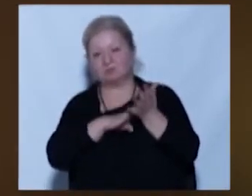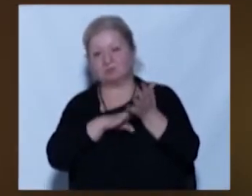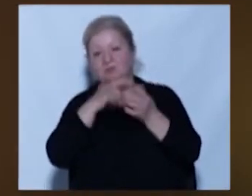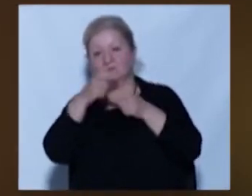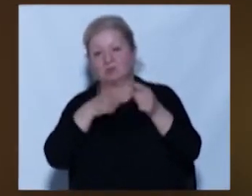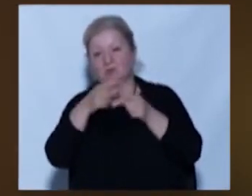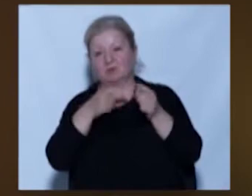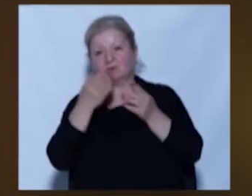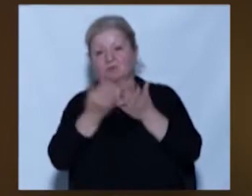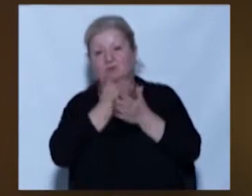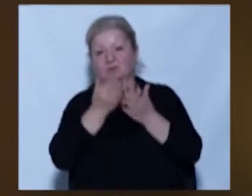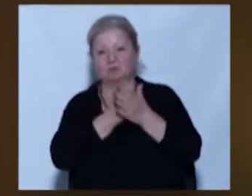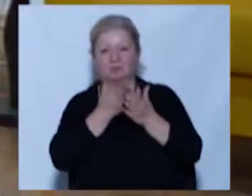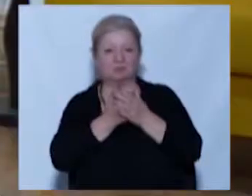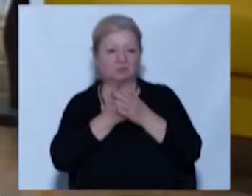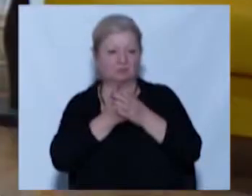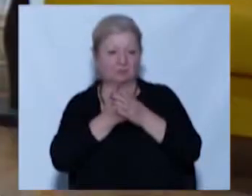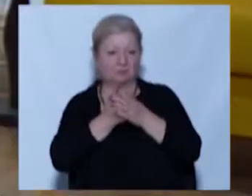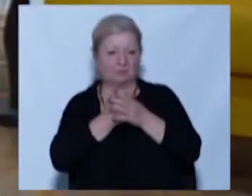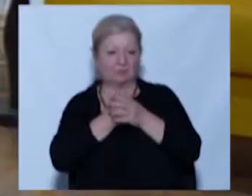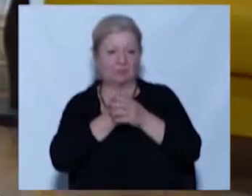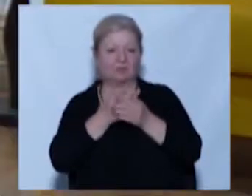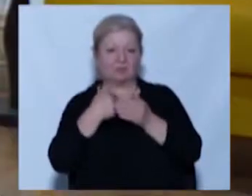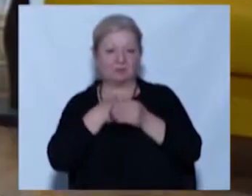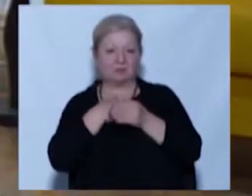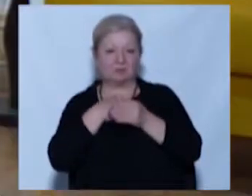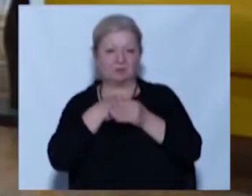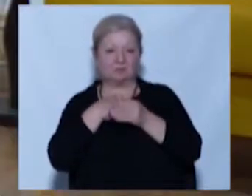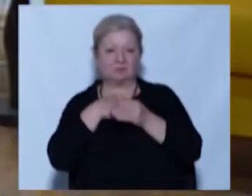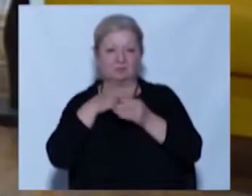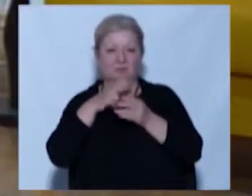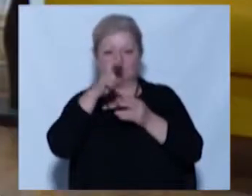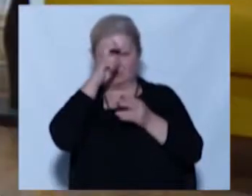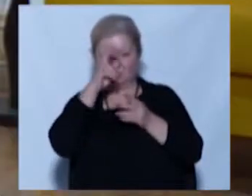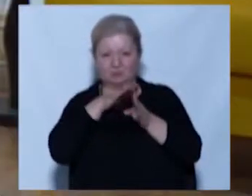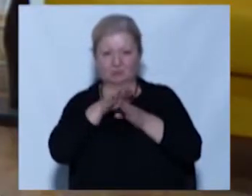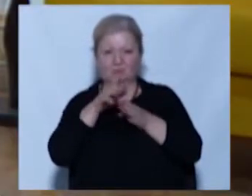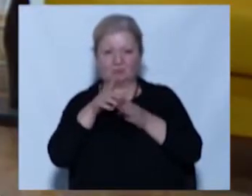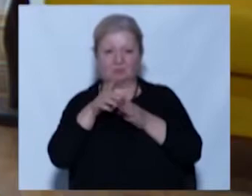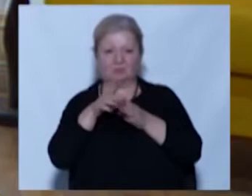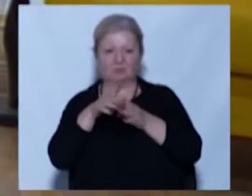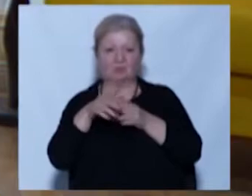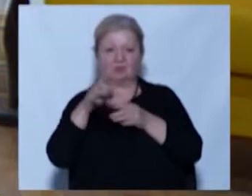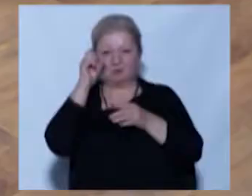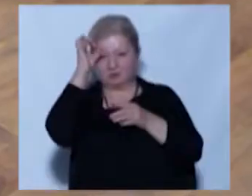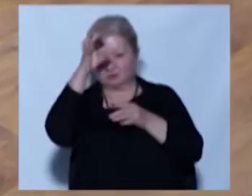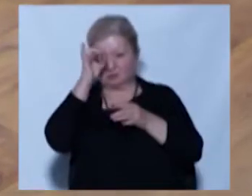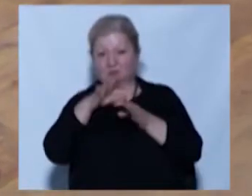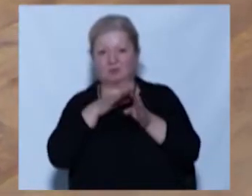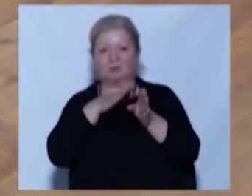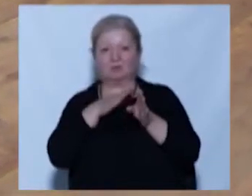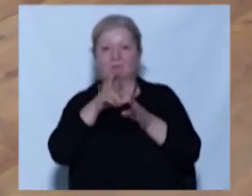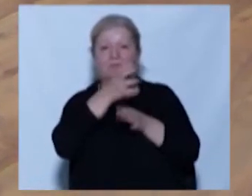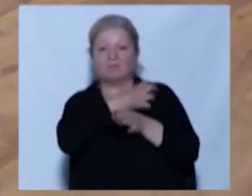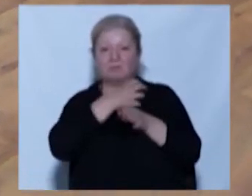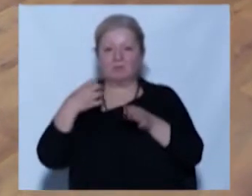საუკუნეების ამბავი. შეუდექირა ჩემი ხელისუფალისა და მფარველის, დამსახურებულად სახელგანთქმული